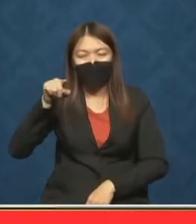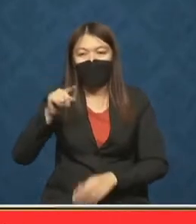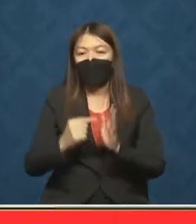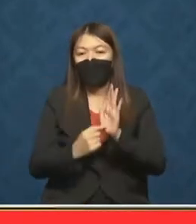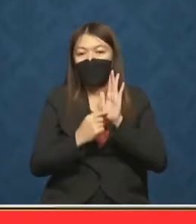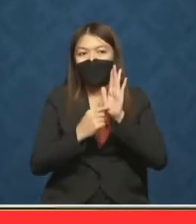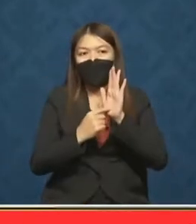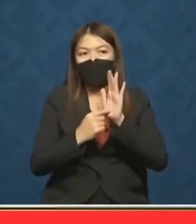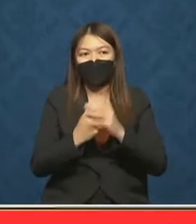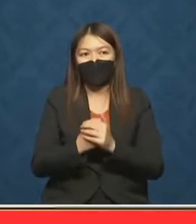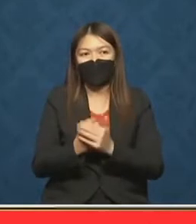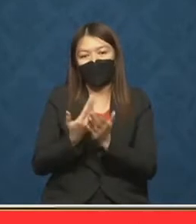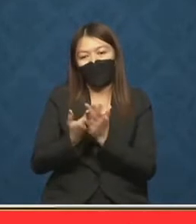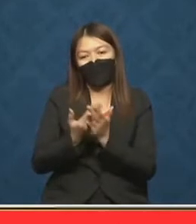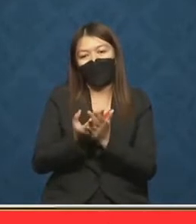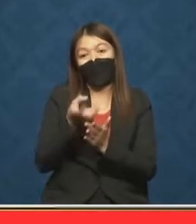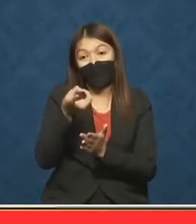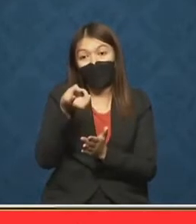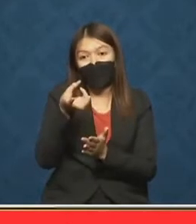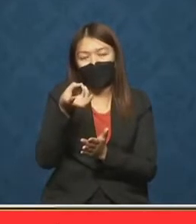่ะ